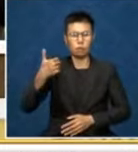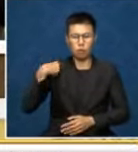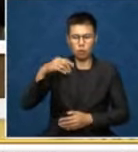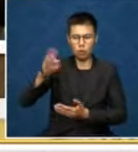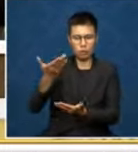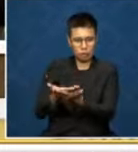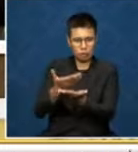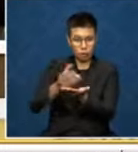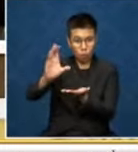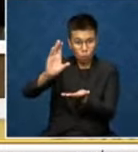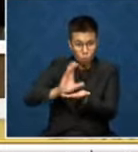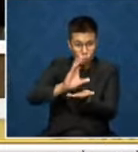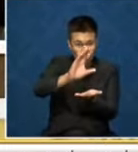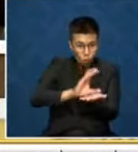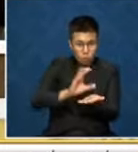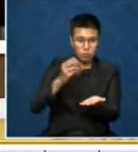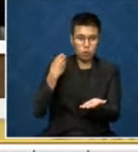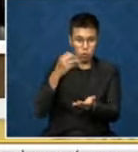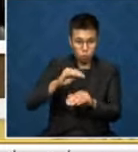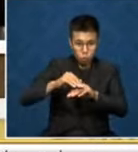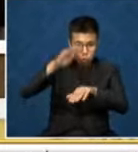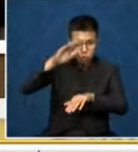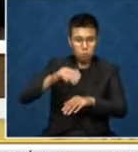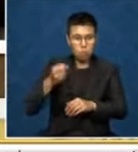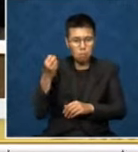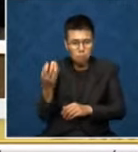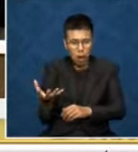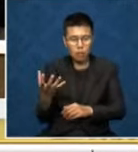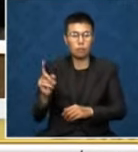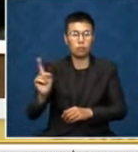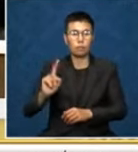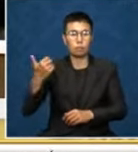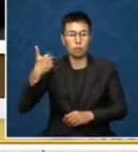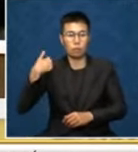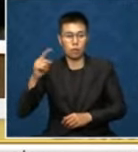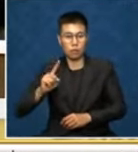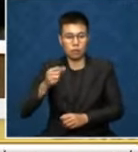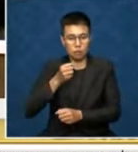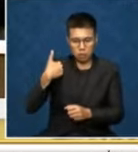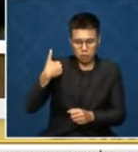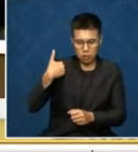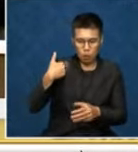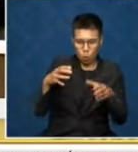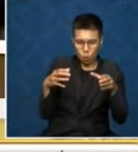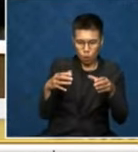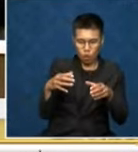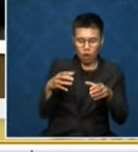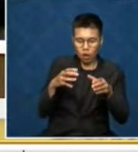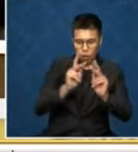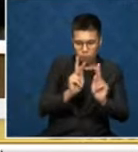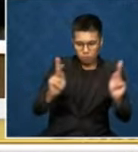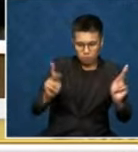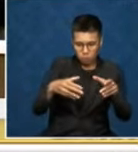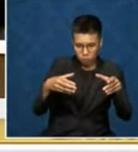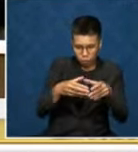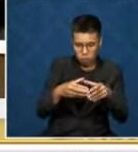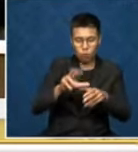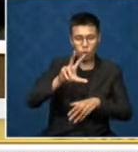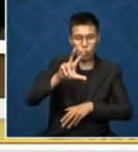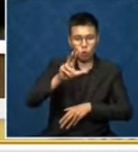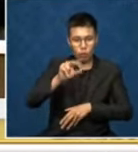าในการตั้งกรรมาธิการวิสามัญแต่ละชุดแต่ละชุดนี่ส่วนใหญ่เราจะนิยมตั้งกัน35คนแล้วก็ใช้เวลาในการศึกษ